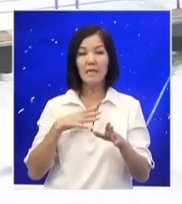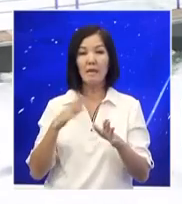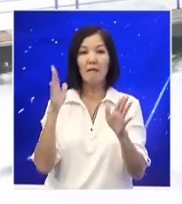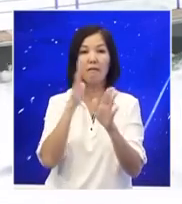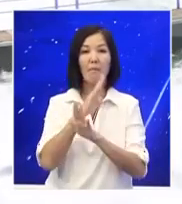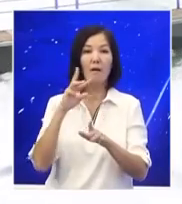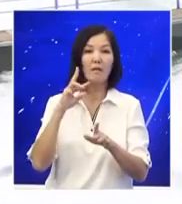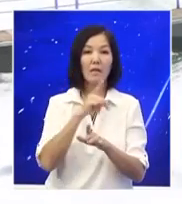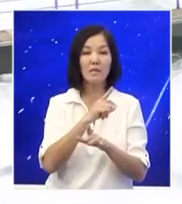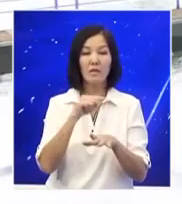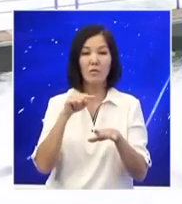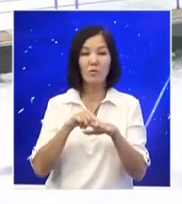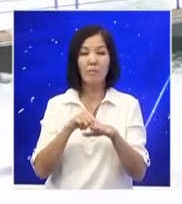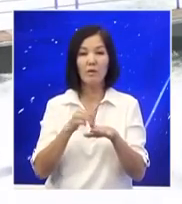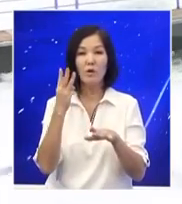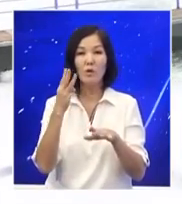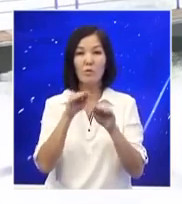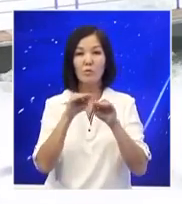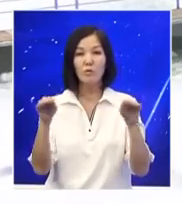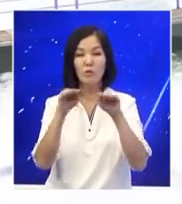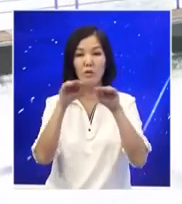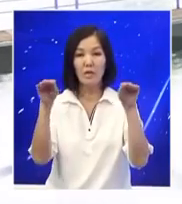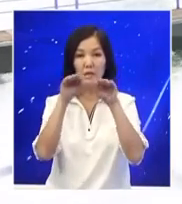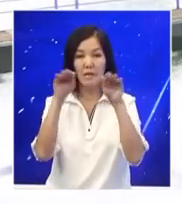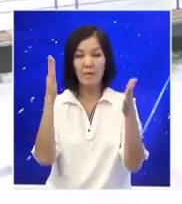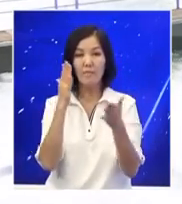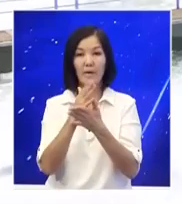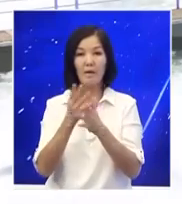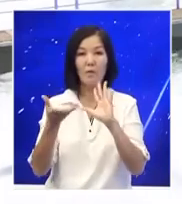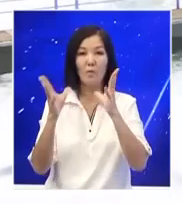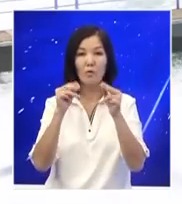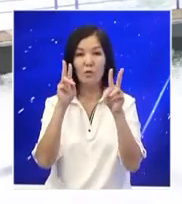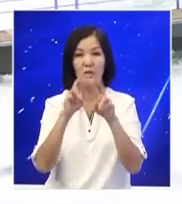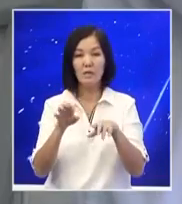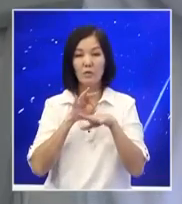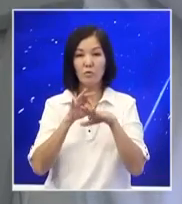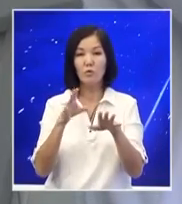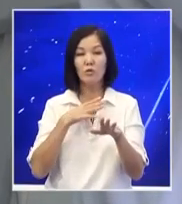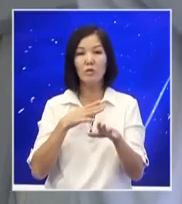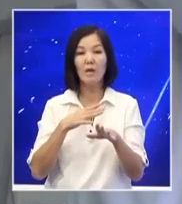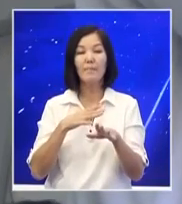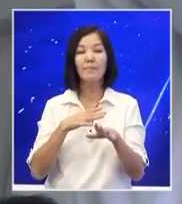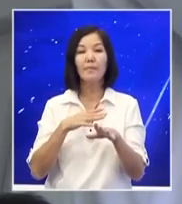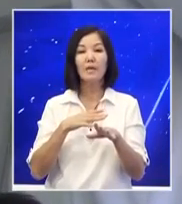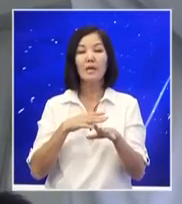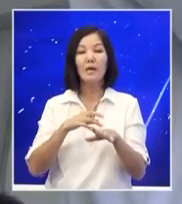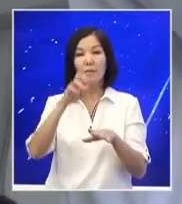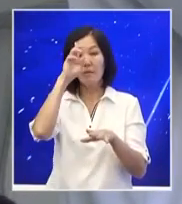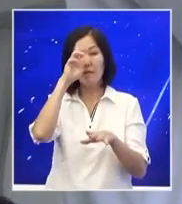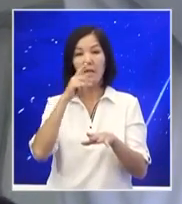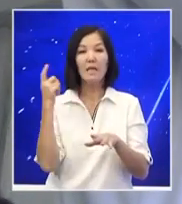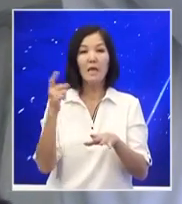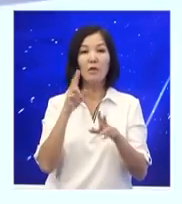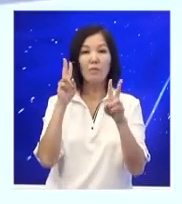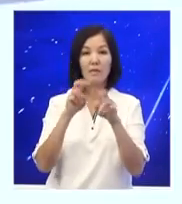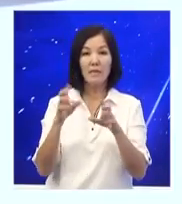етуіне байланысты 3 деңгейлі бағам бар. Осылардың барлығы бойынша қорытынды тексеру жасалған. Қондырғы мемлекеттік экологиялық